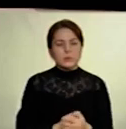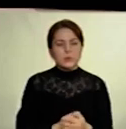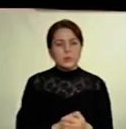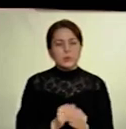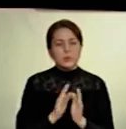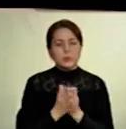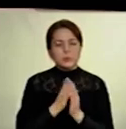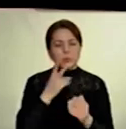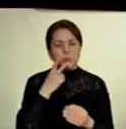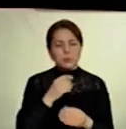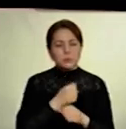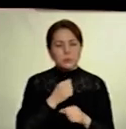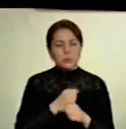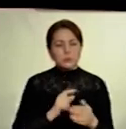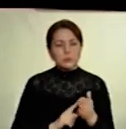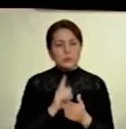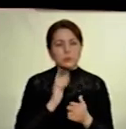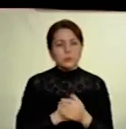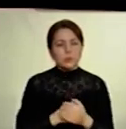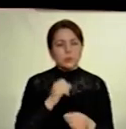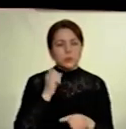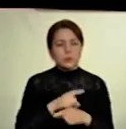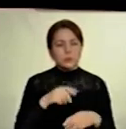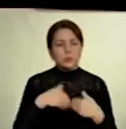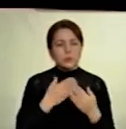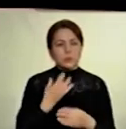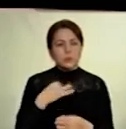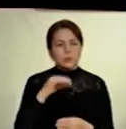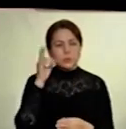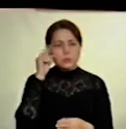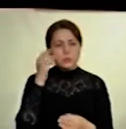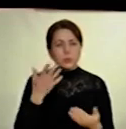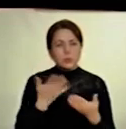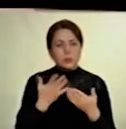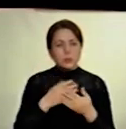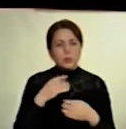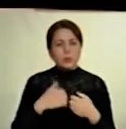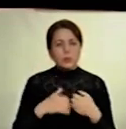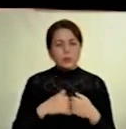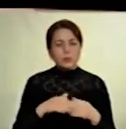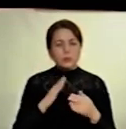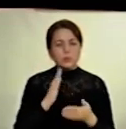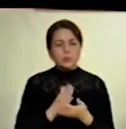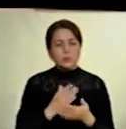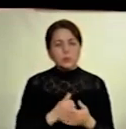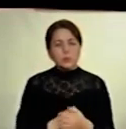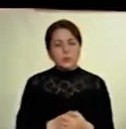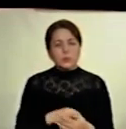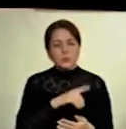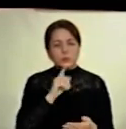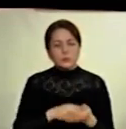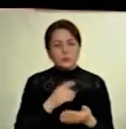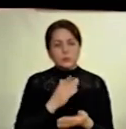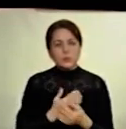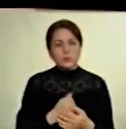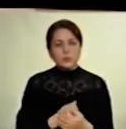darslik bo'yicha ishlashga o'tamiz. Topshiriq berilgan. Y soni qanday oraliqda joylashgan deb savol